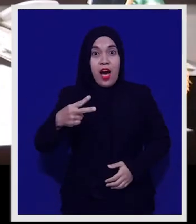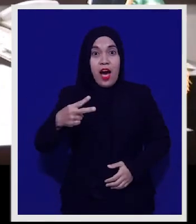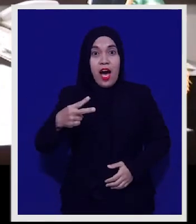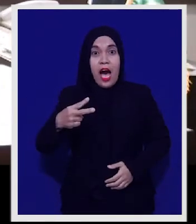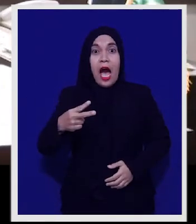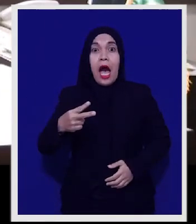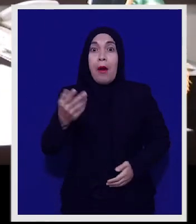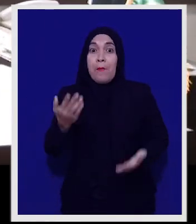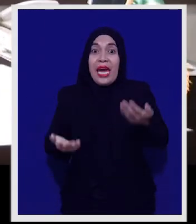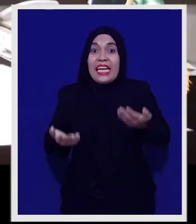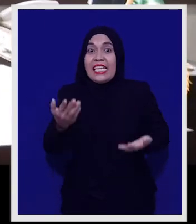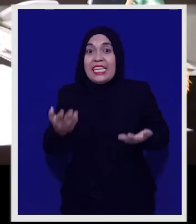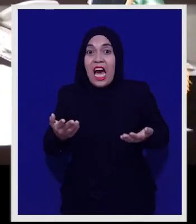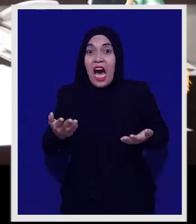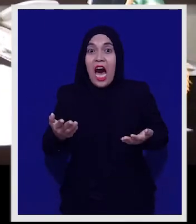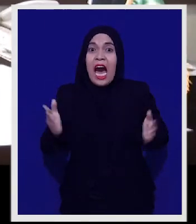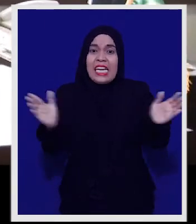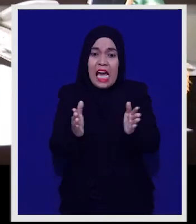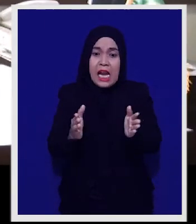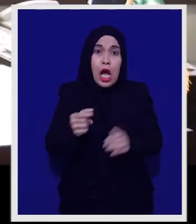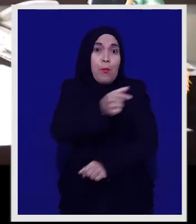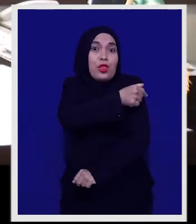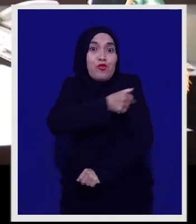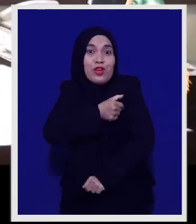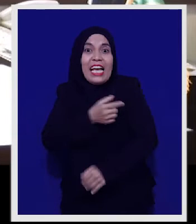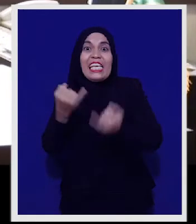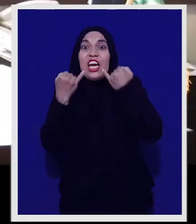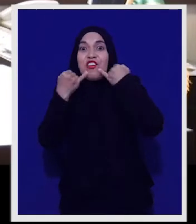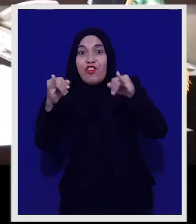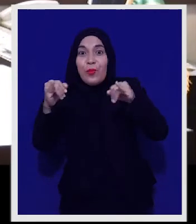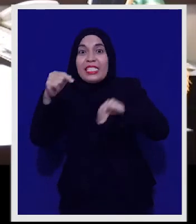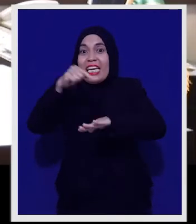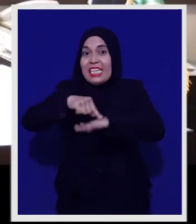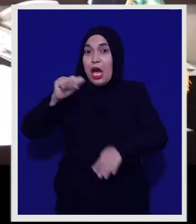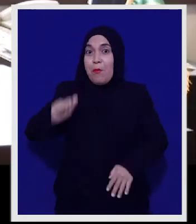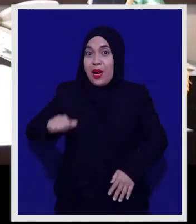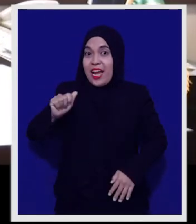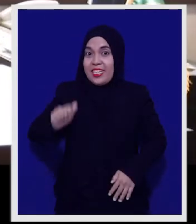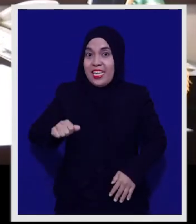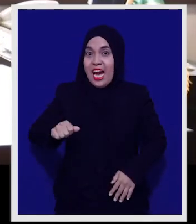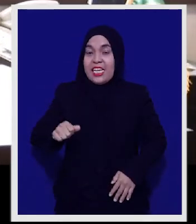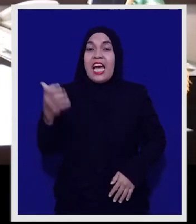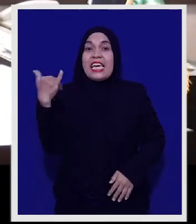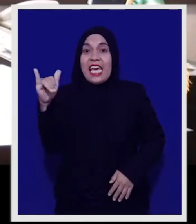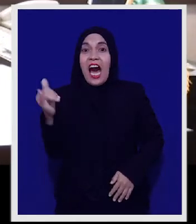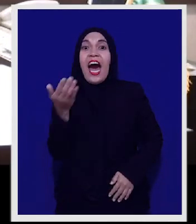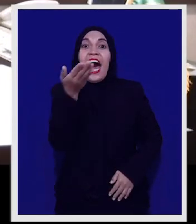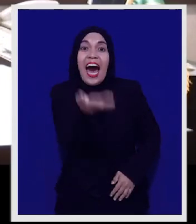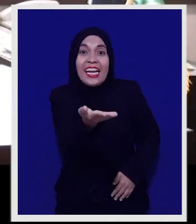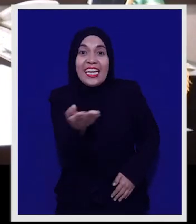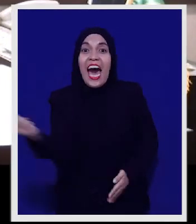Media dan petugas informasi di pengadilan Nang Ikam datangi.